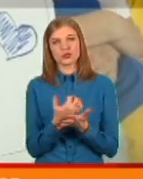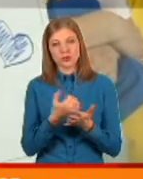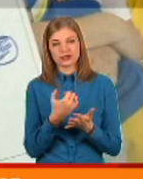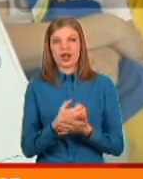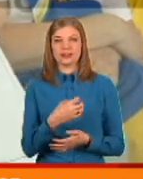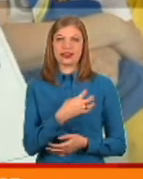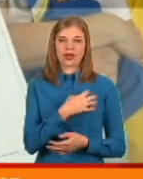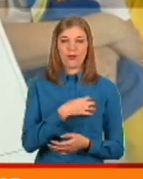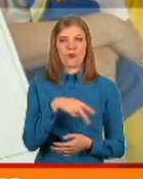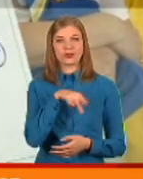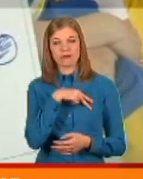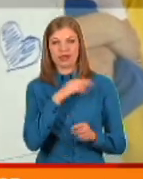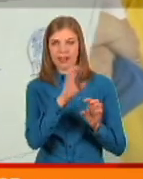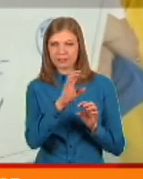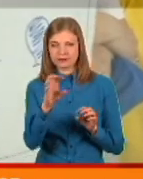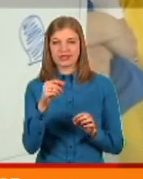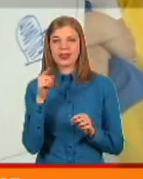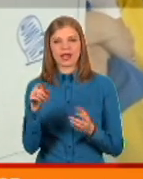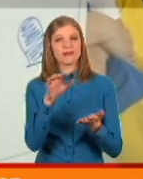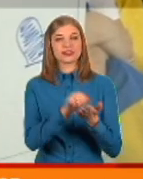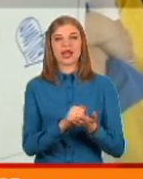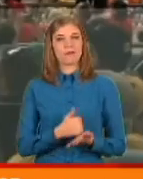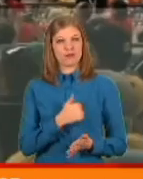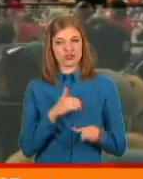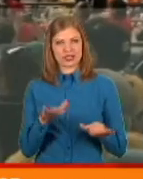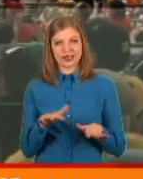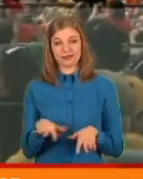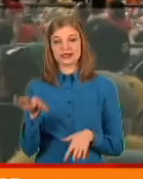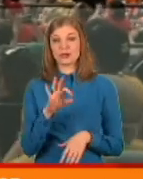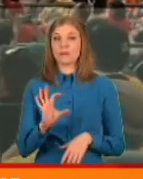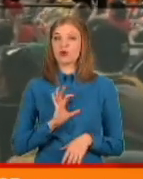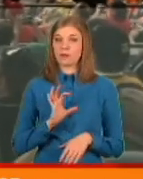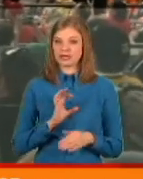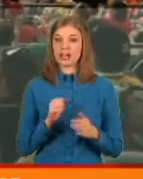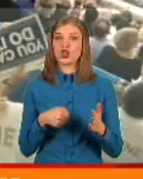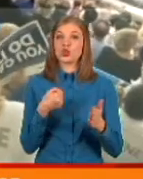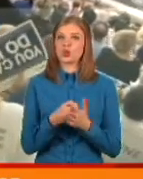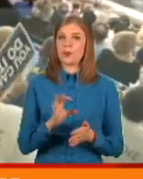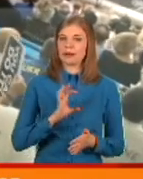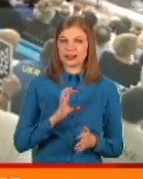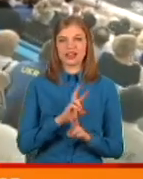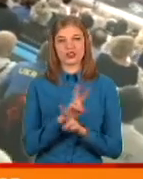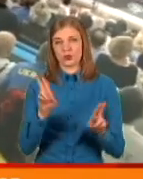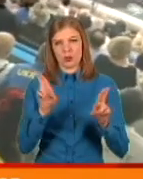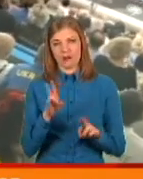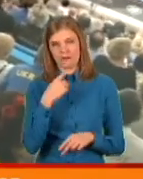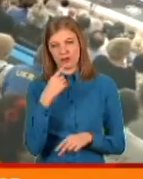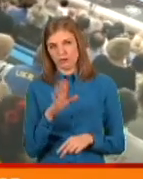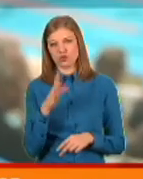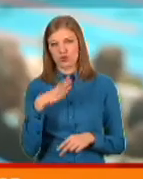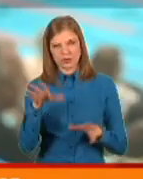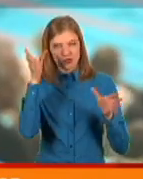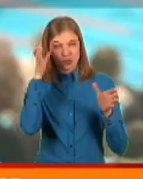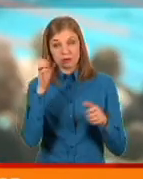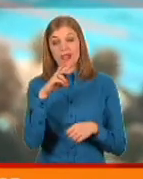досягнення, нагороди, медалі, то вона там займе почесне місце. Про медалі до медалей ніхто, як правило, не говорить, аби не